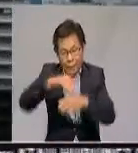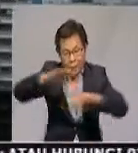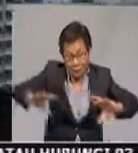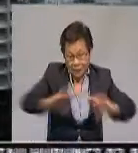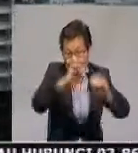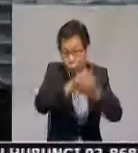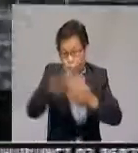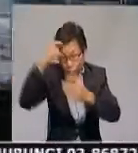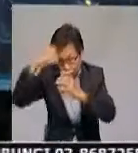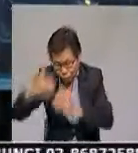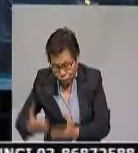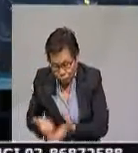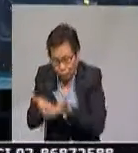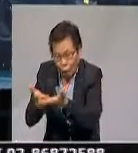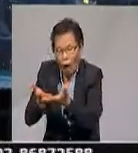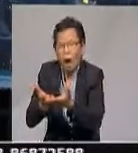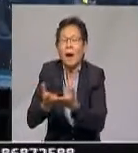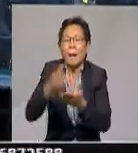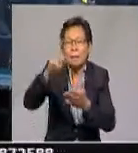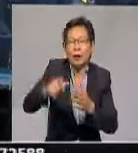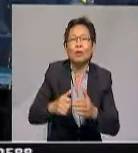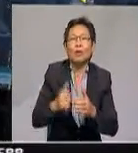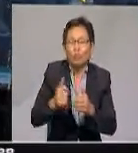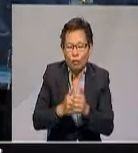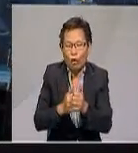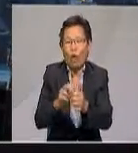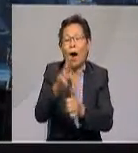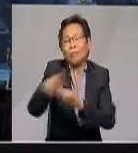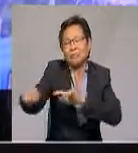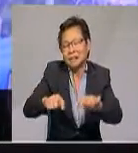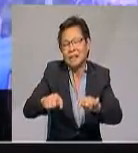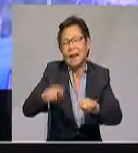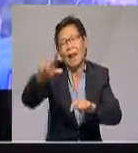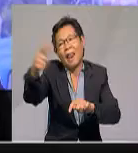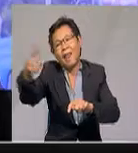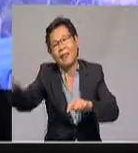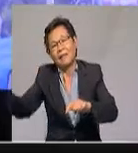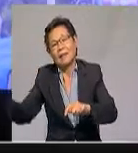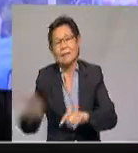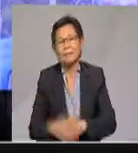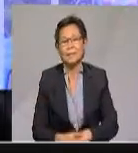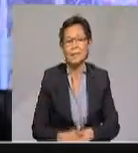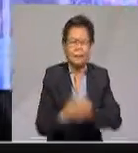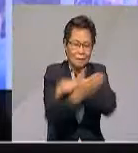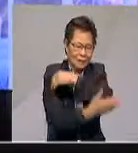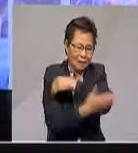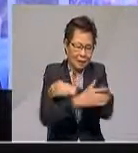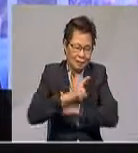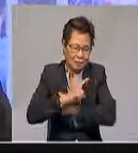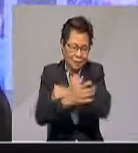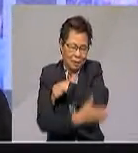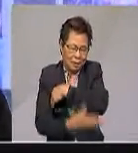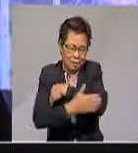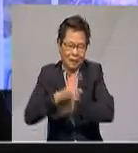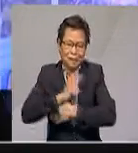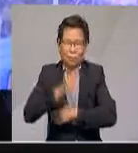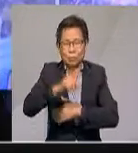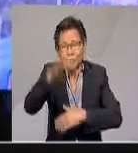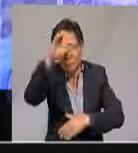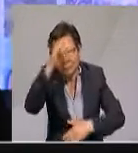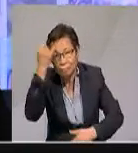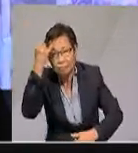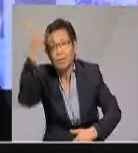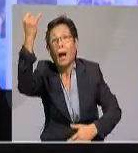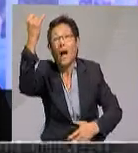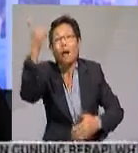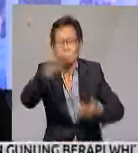nanti perlu disusuli dengan tindakan lebih proaktif. Negara-negara Islam sendiri harus mencari jalan